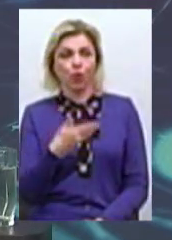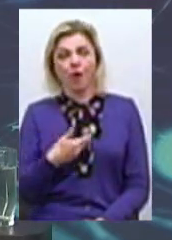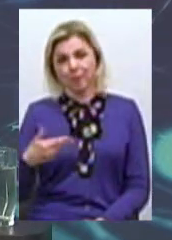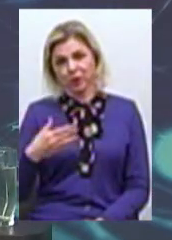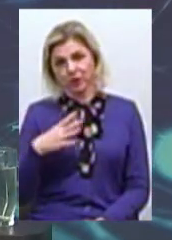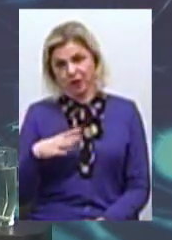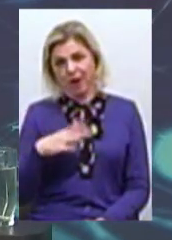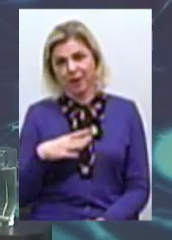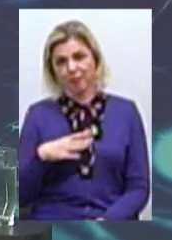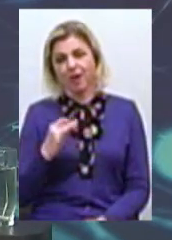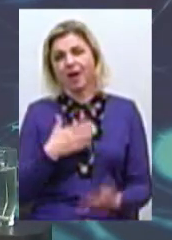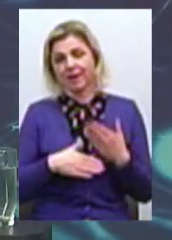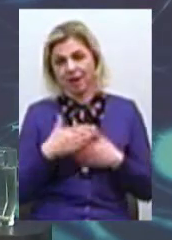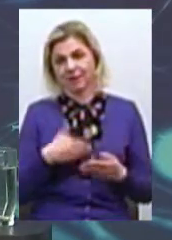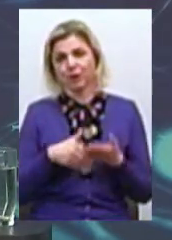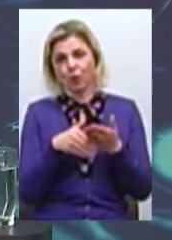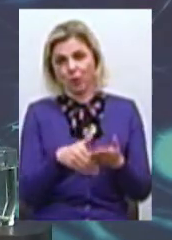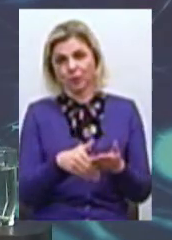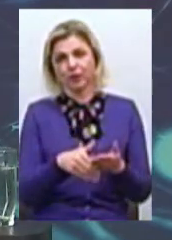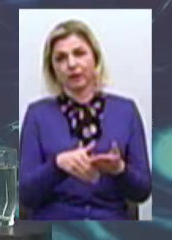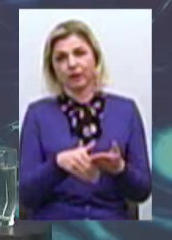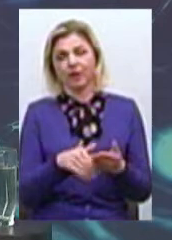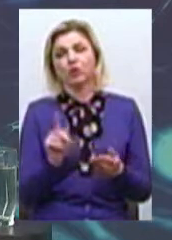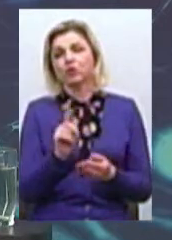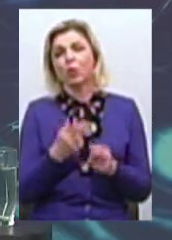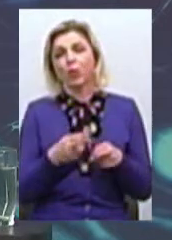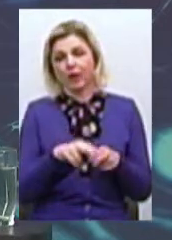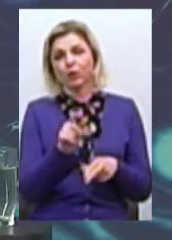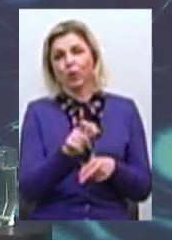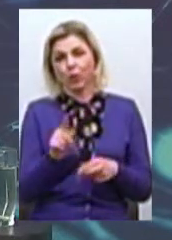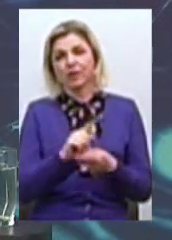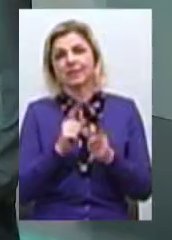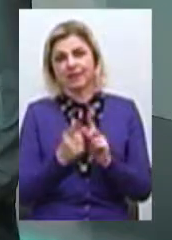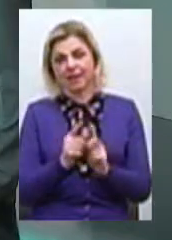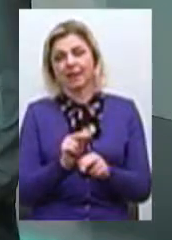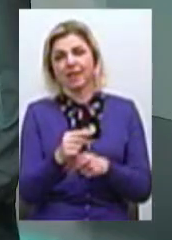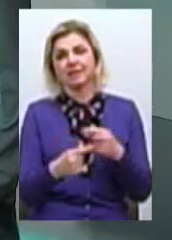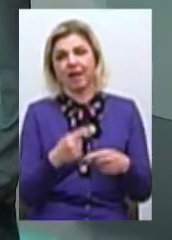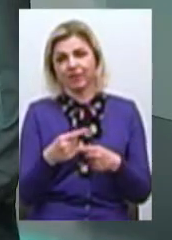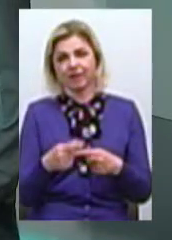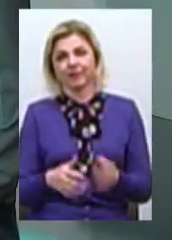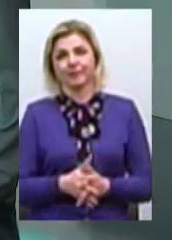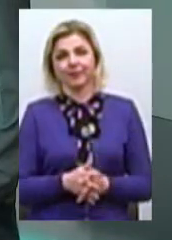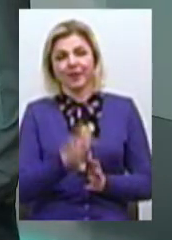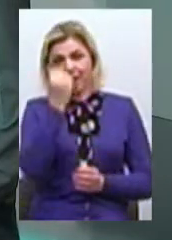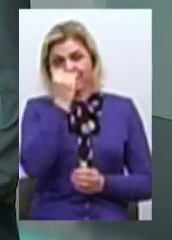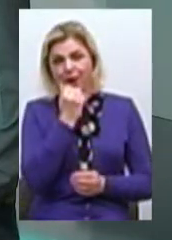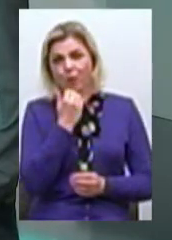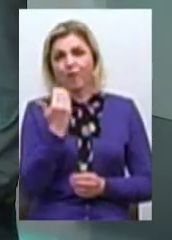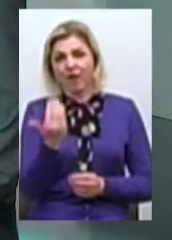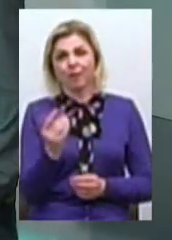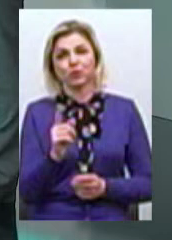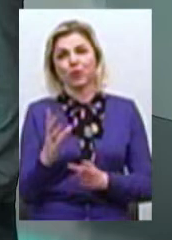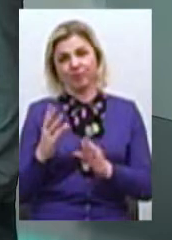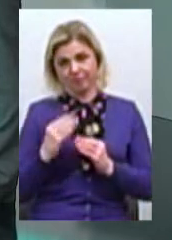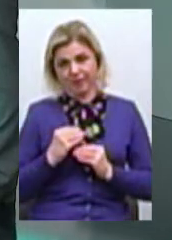і раді допомогти, щоб ці люди стали наставниками, допомагали дітям-сиротам. Дякую, Павло, що були сьогодні з